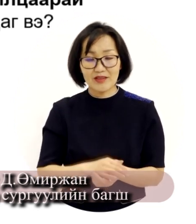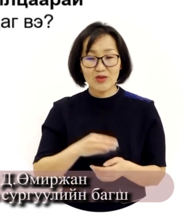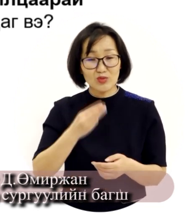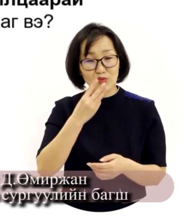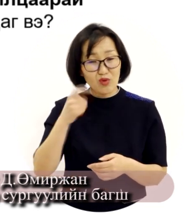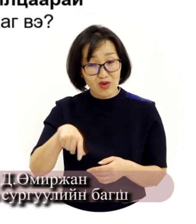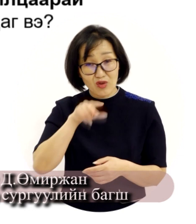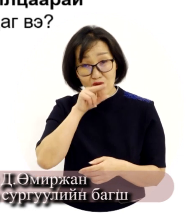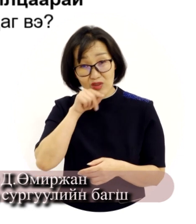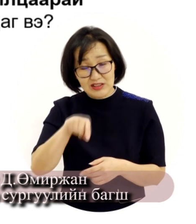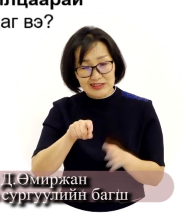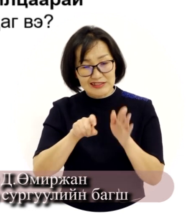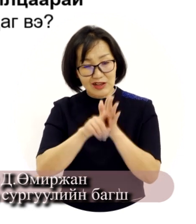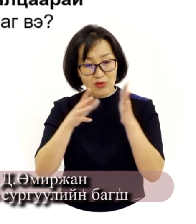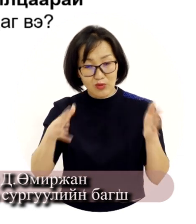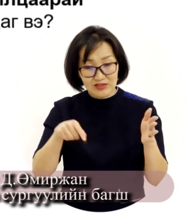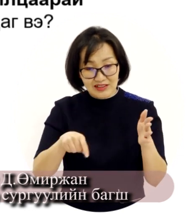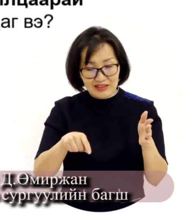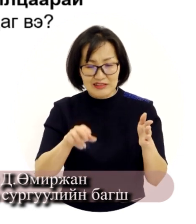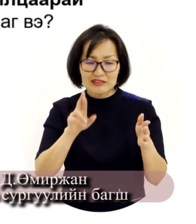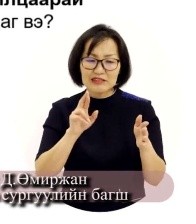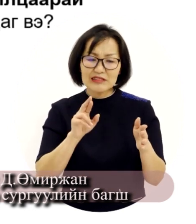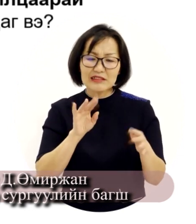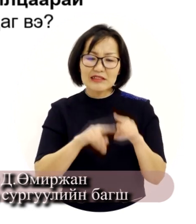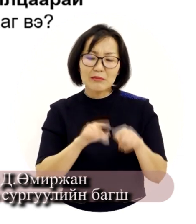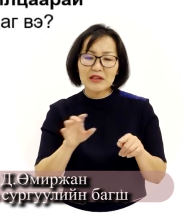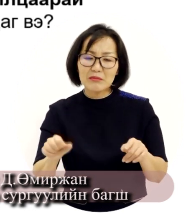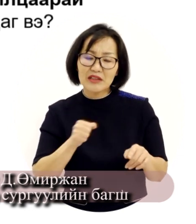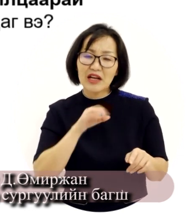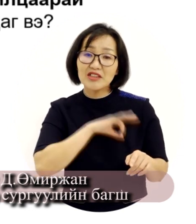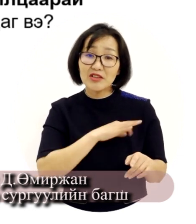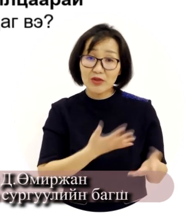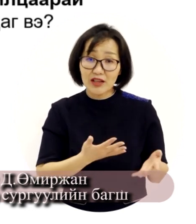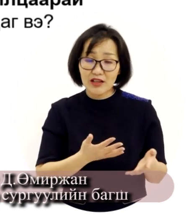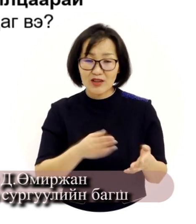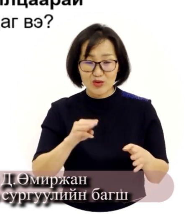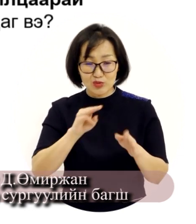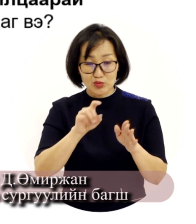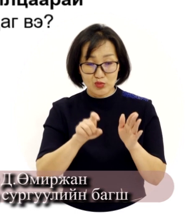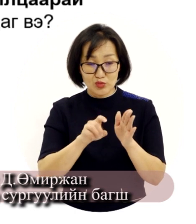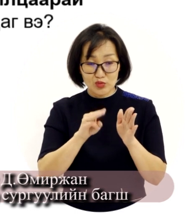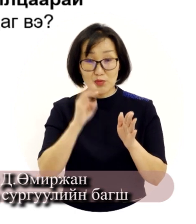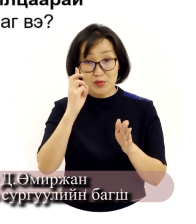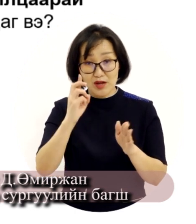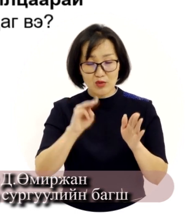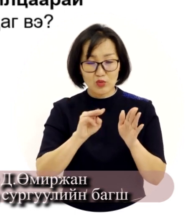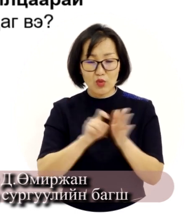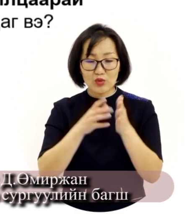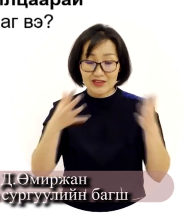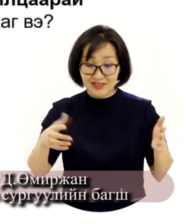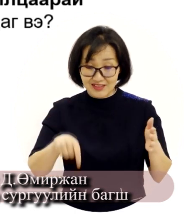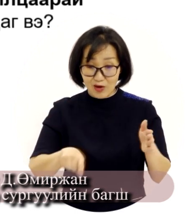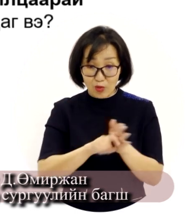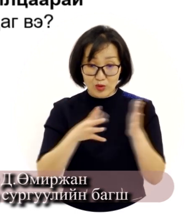Тарихи уақытты өлшейтін қандай бірліктер пайдаланады? Неліктен? Б. Тарихи уақытты